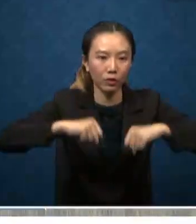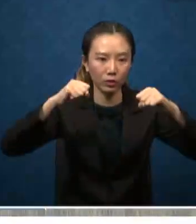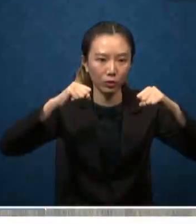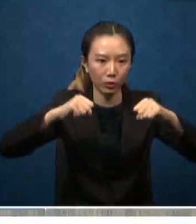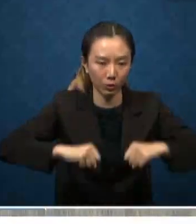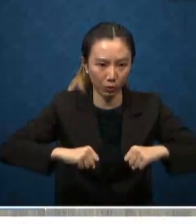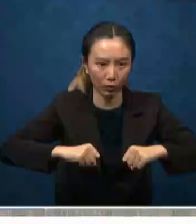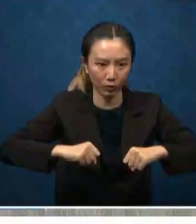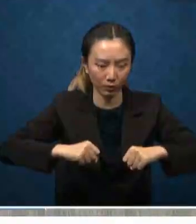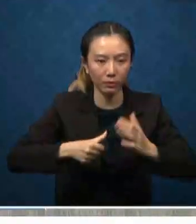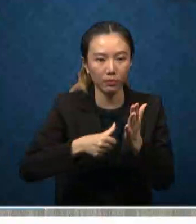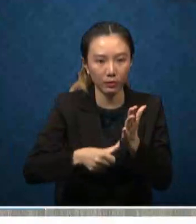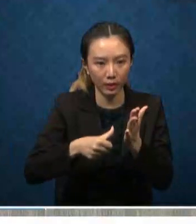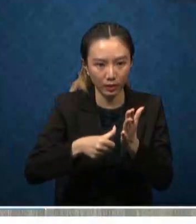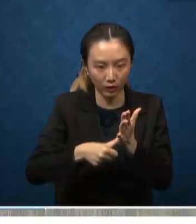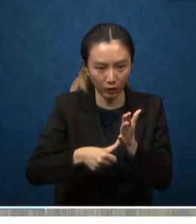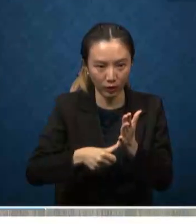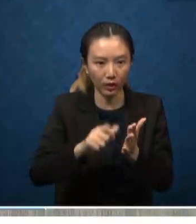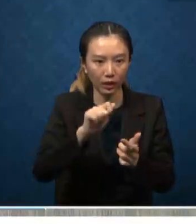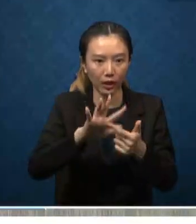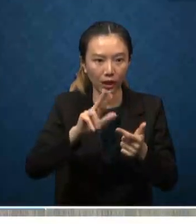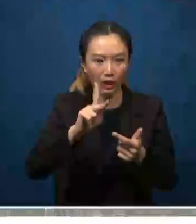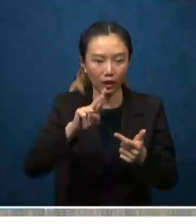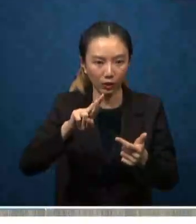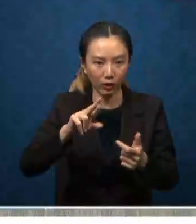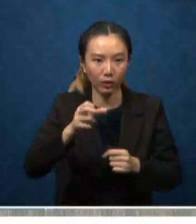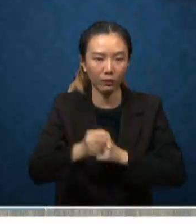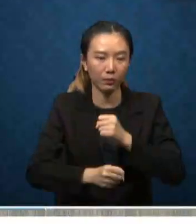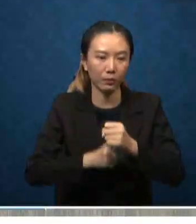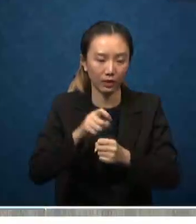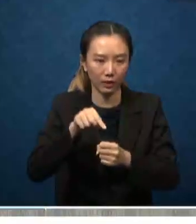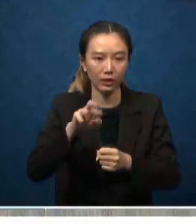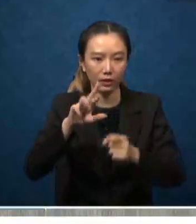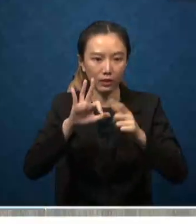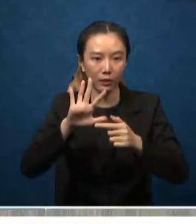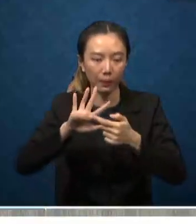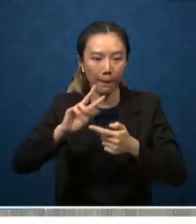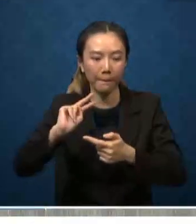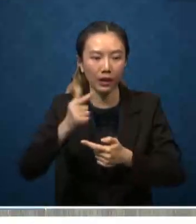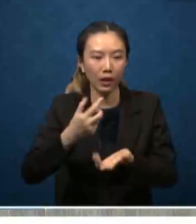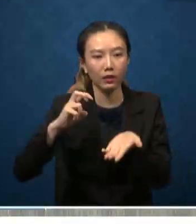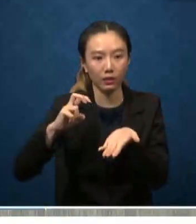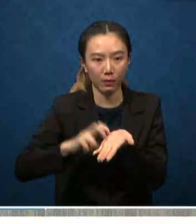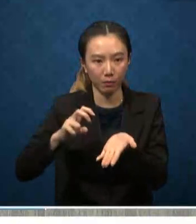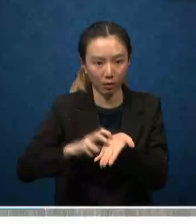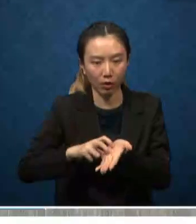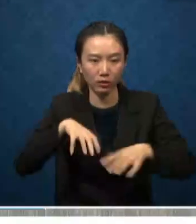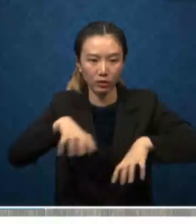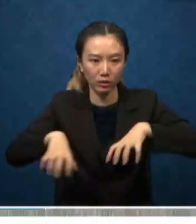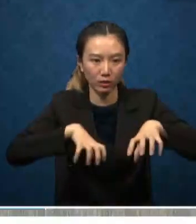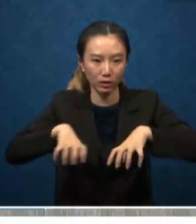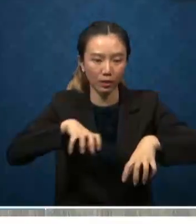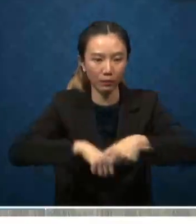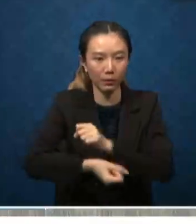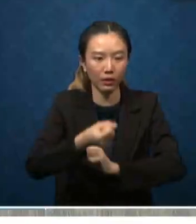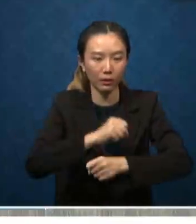าษีอากรพ.ศ.ซึ่งเป็นร่างรับรองรองรับการดำเนินการตาม